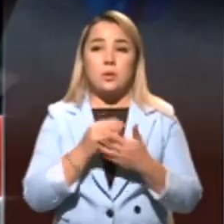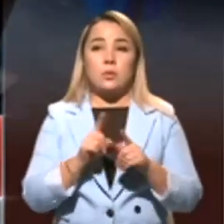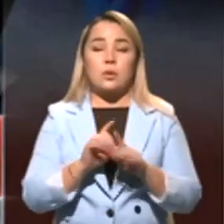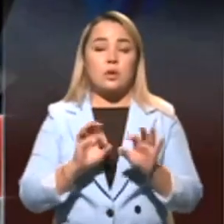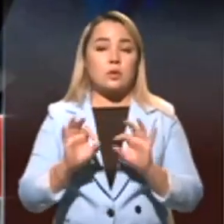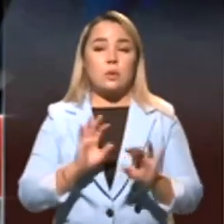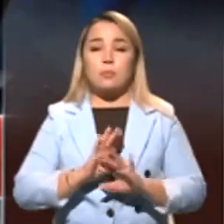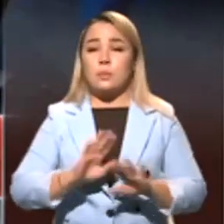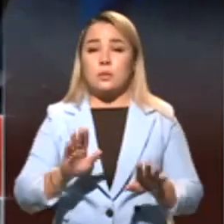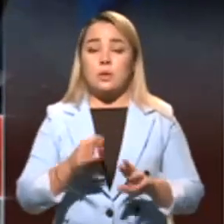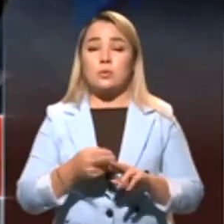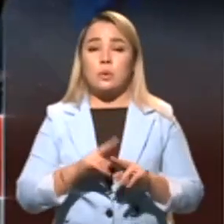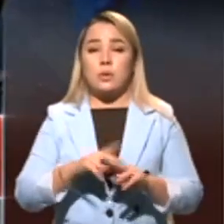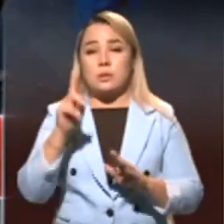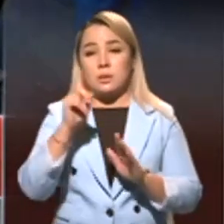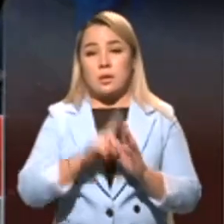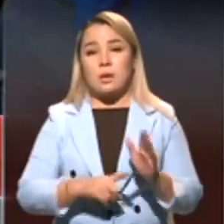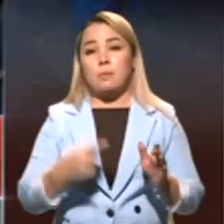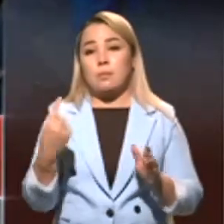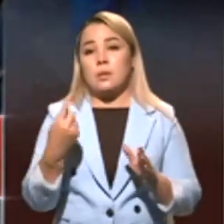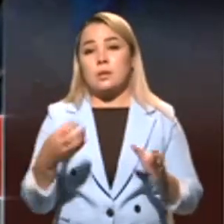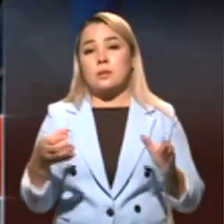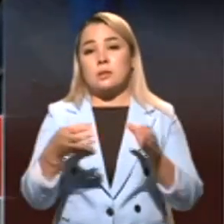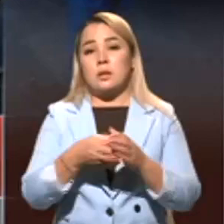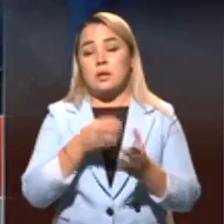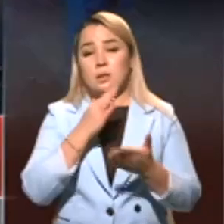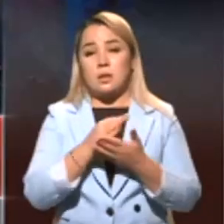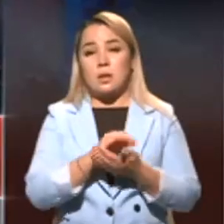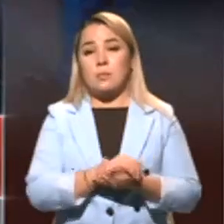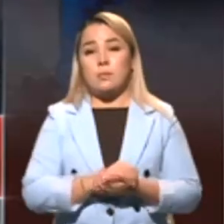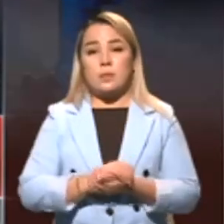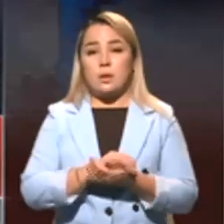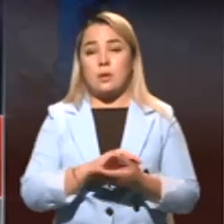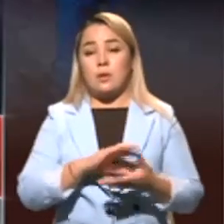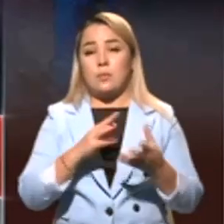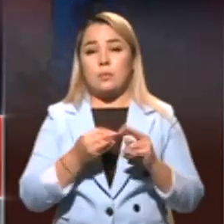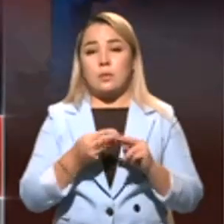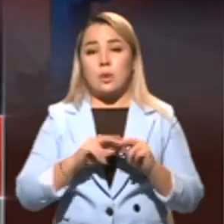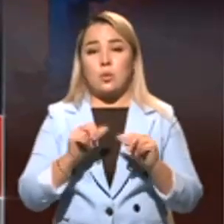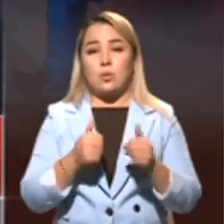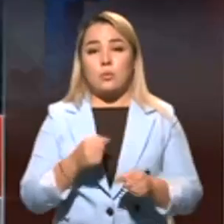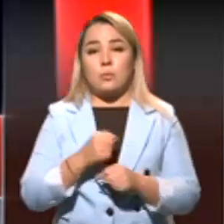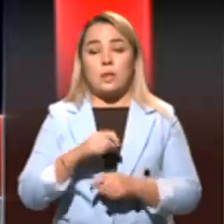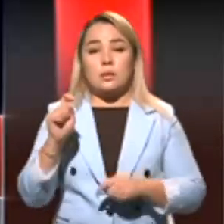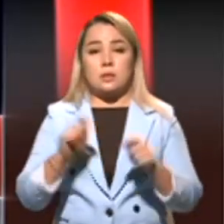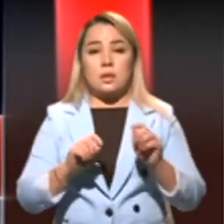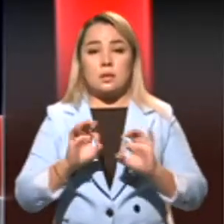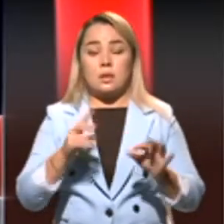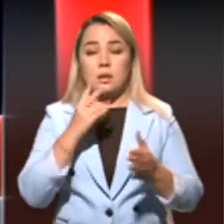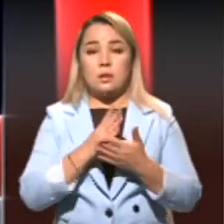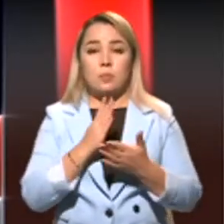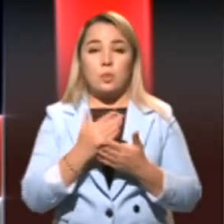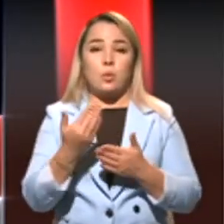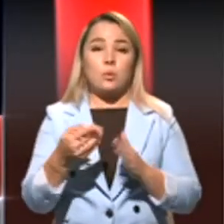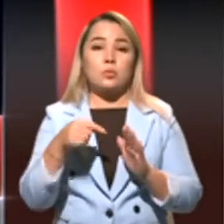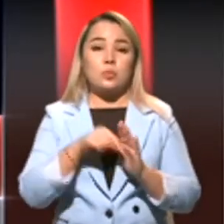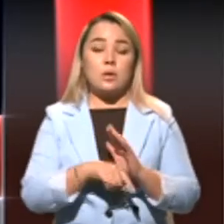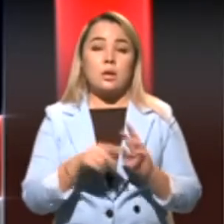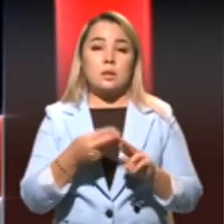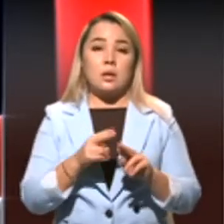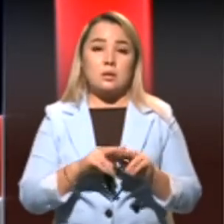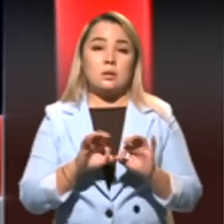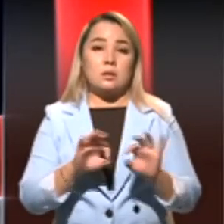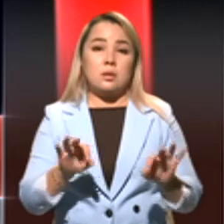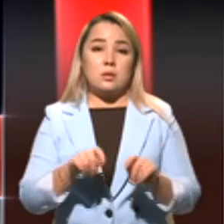емес. Бұл діни бірлестікке, бітімгершілікке шақыру мақсатында ұйымдастырылған съез екенін айта кетейік. Оның үстіне сіздер